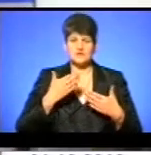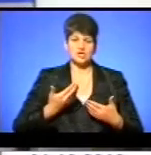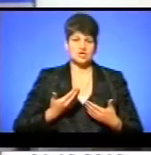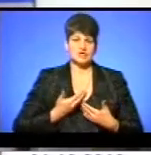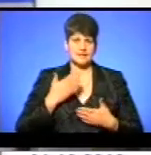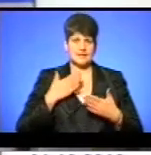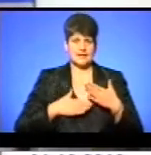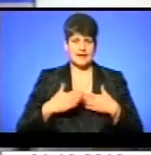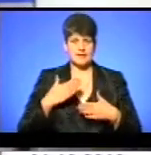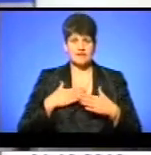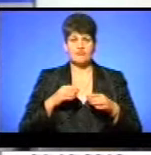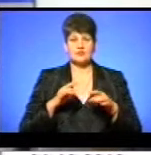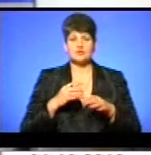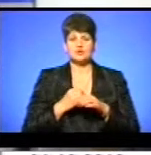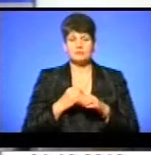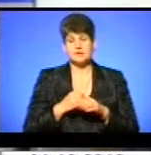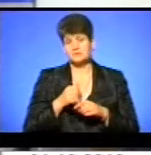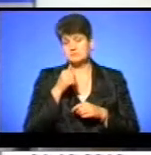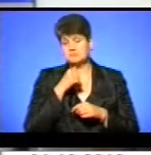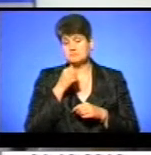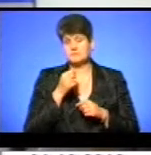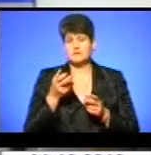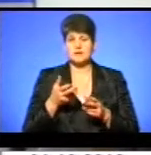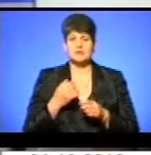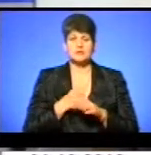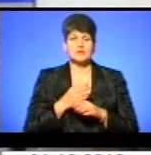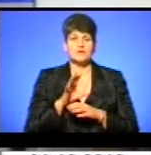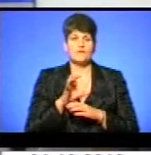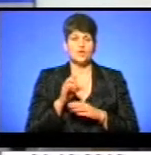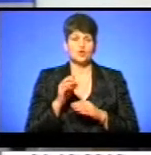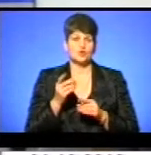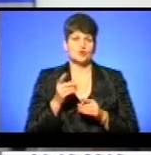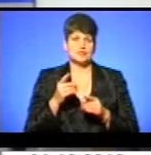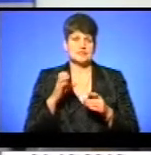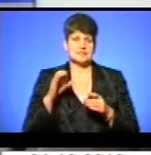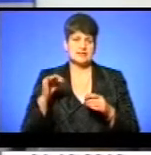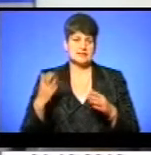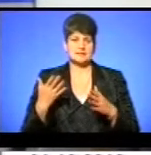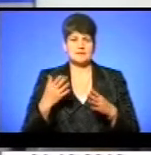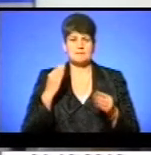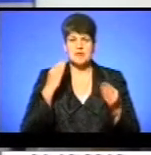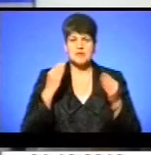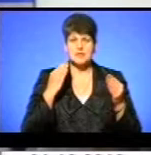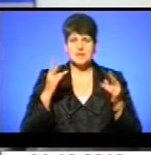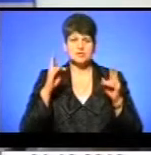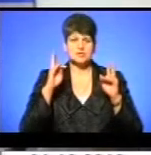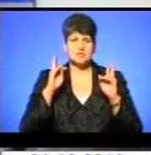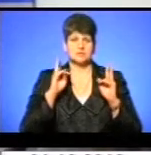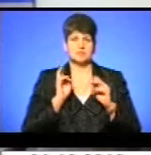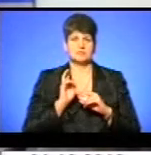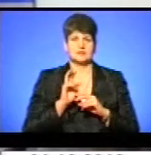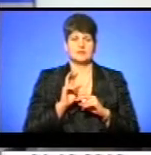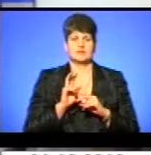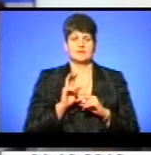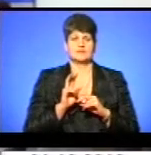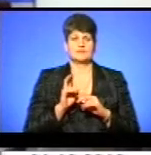життєрадісними. Вирішили зробити щось таке, ризикнути і зробити от ці фотосесії, зробити макіяжі, зачіску, відвідати салон.